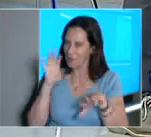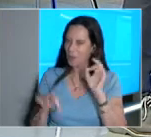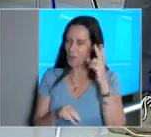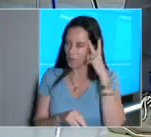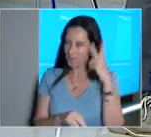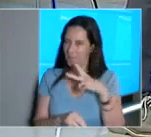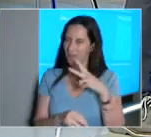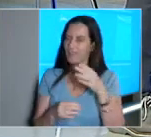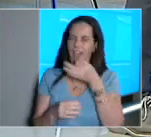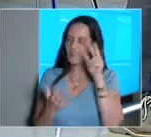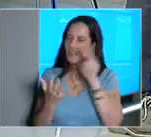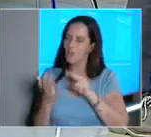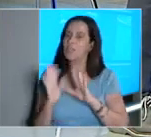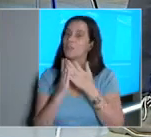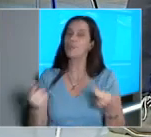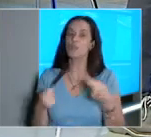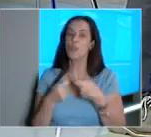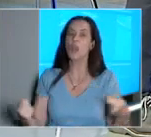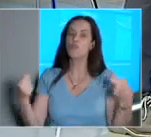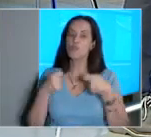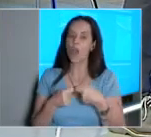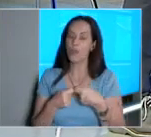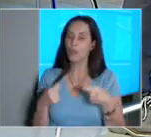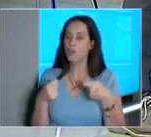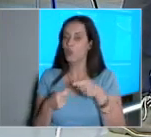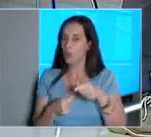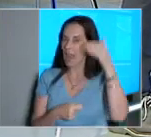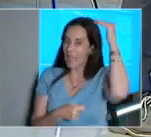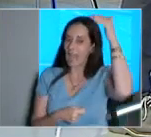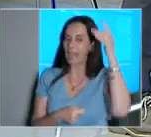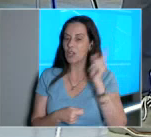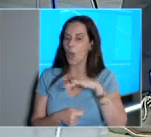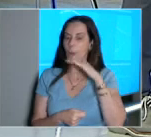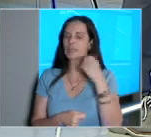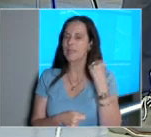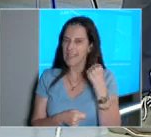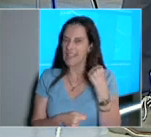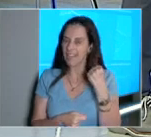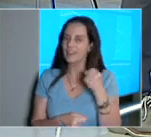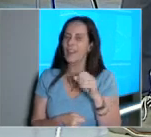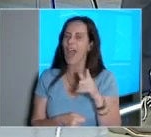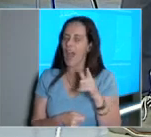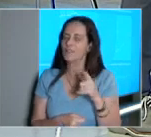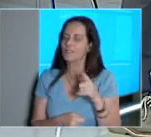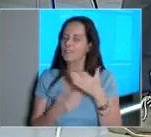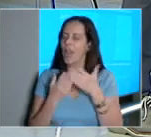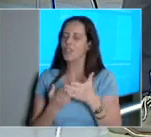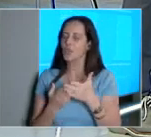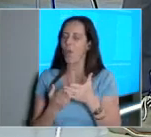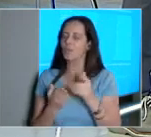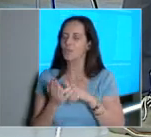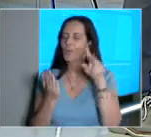מבין שכדאי לקרוא ספרים על שותפות, כי אולי השותפות בינו לבין בני גנץ לא הייתה מספיק חזקה, אז הוא מחזק את הקשרים בזאת